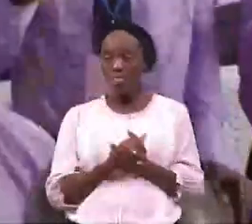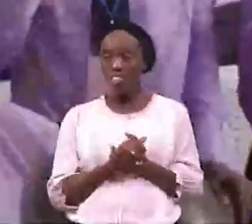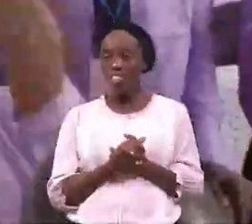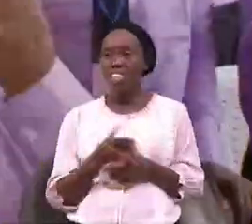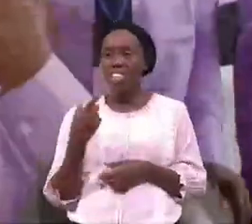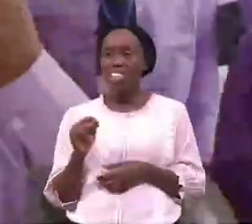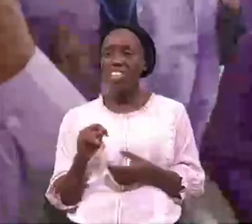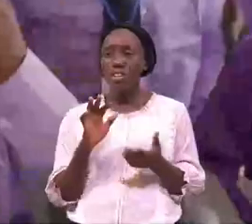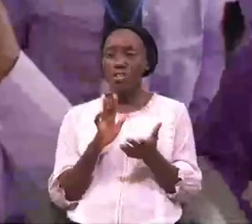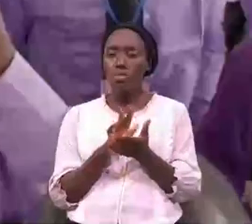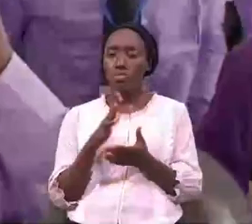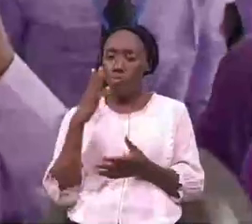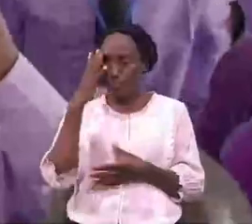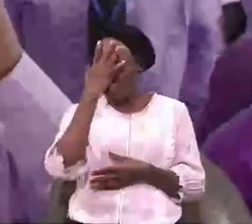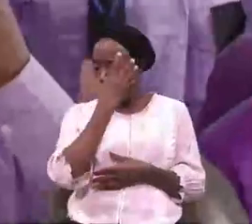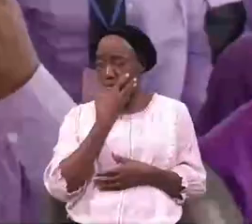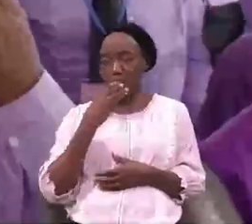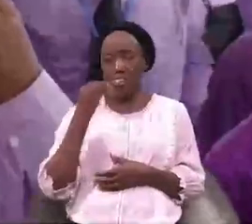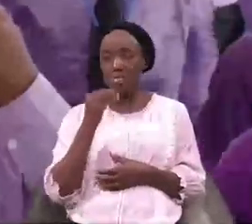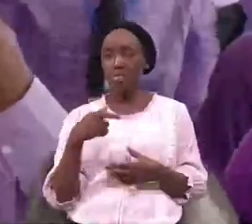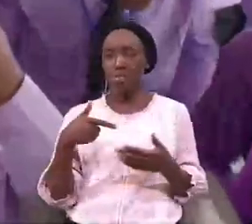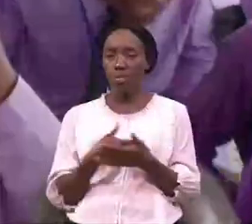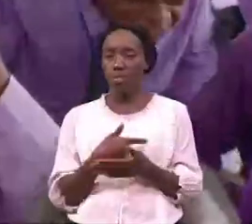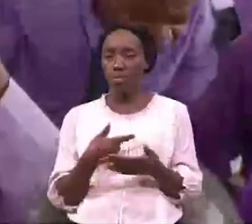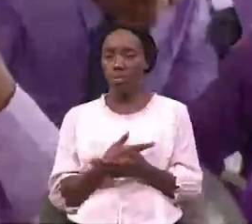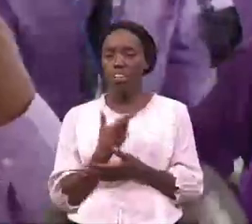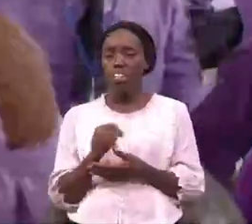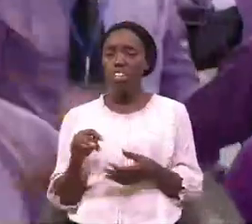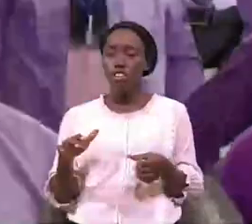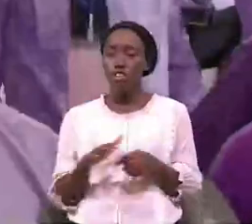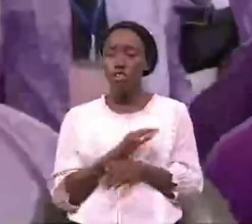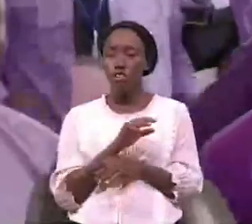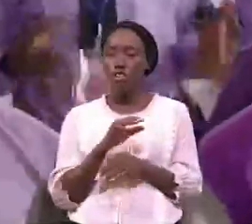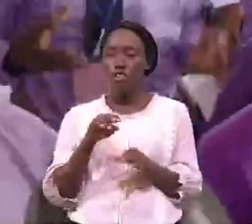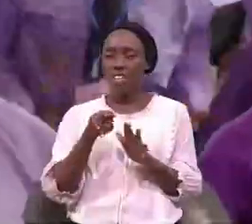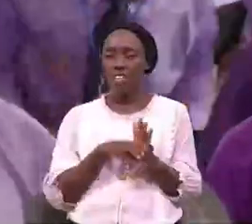l'évangile glorieux, la plénitude de l'évangile glorieux.